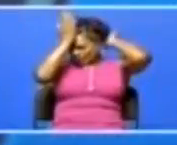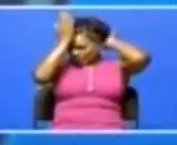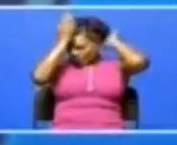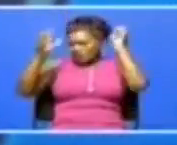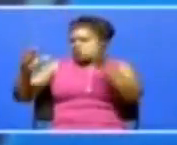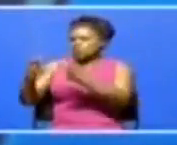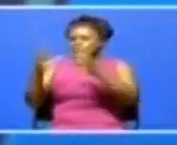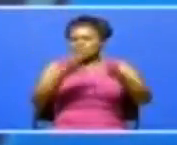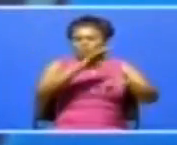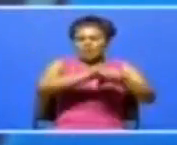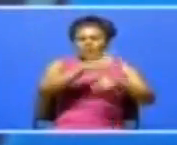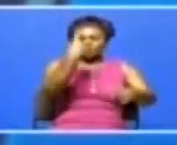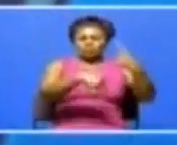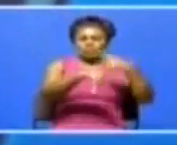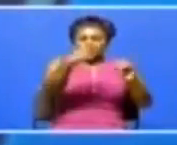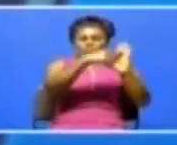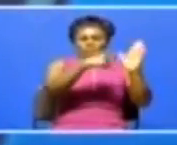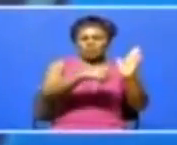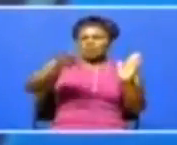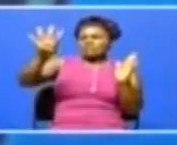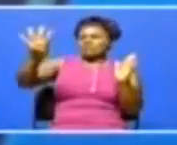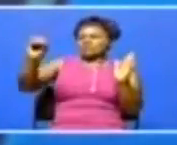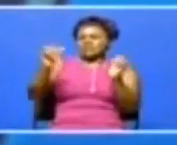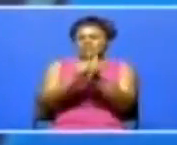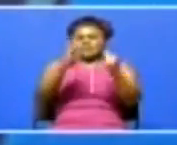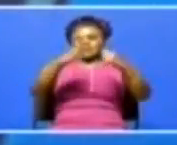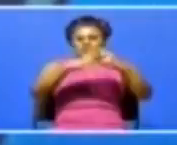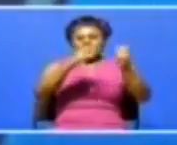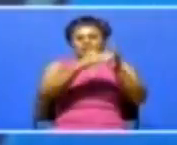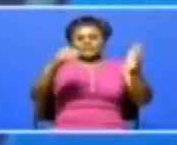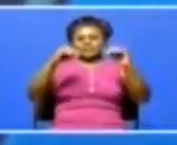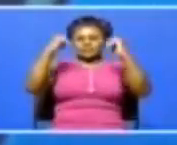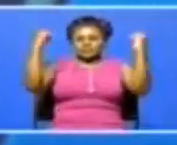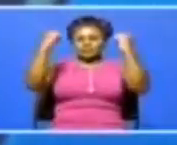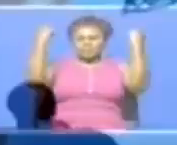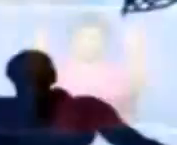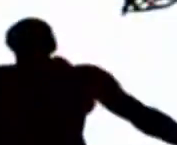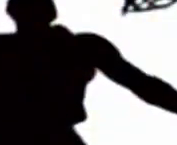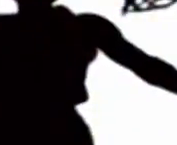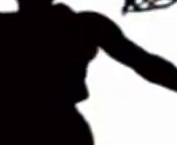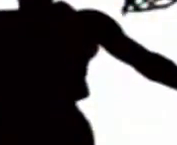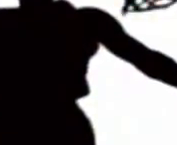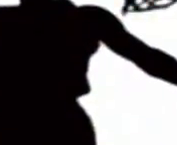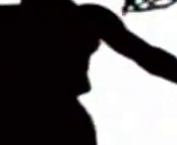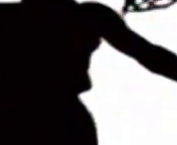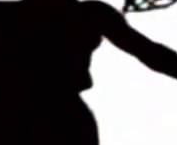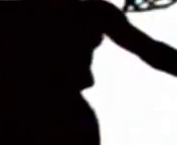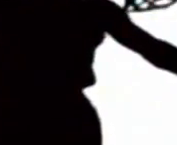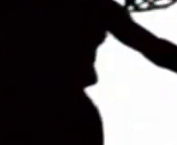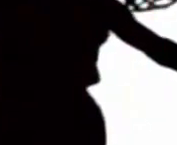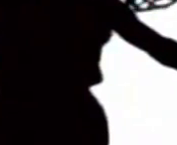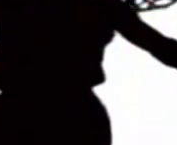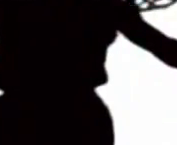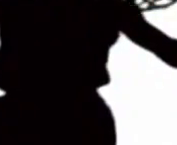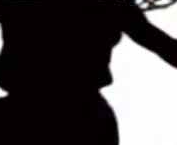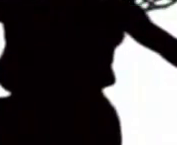makundi kwa kupata ushindi wa alama 40-19 dhidi ya mabingwa hao. Mashindano ya shule za upili